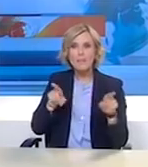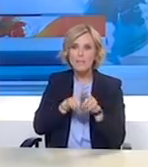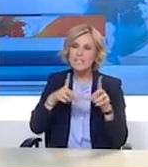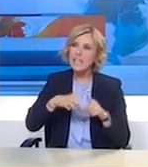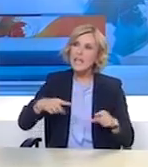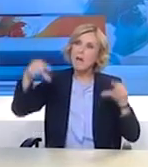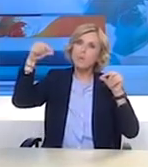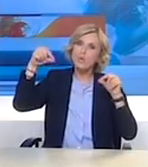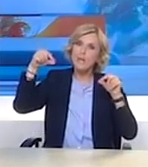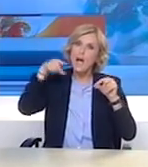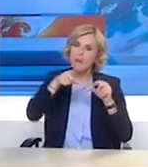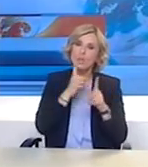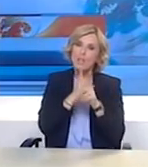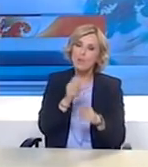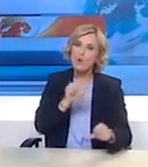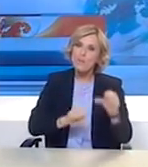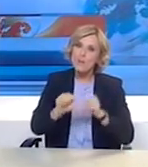Φαβιπιραβίρ.